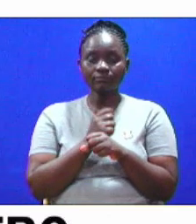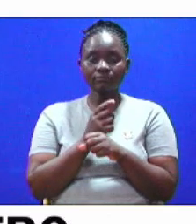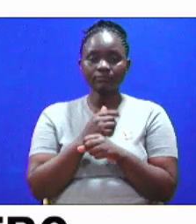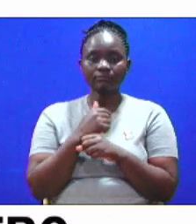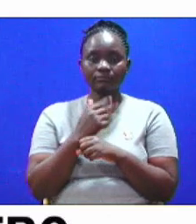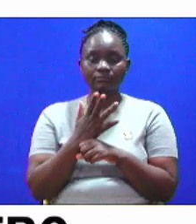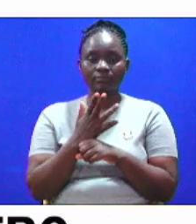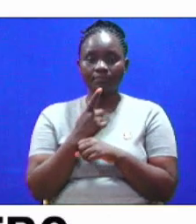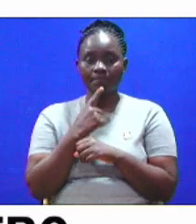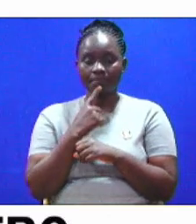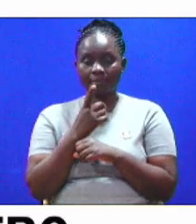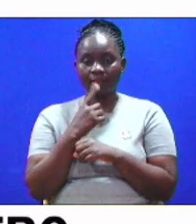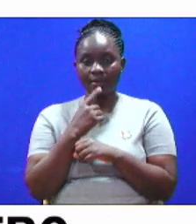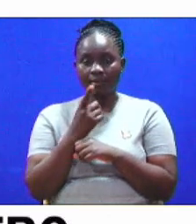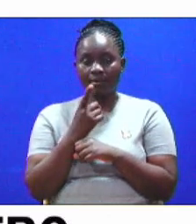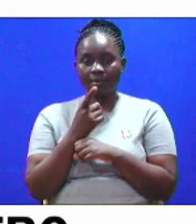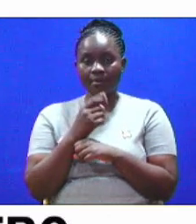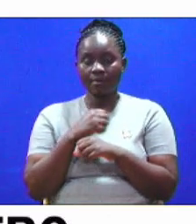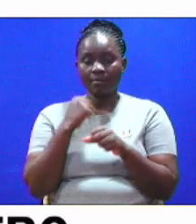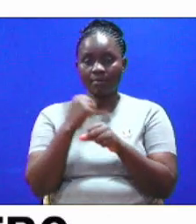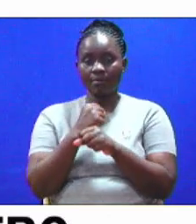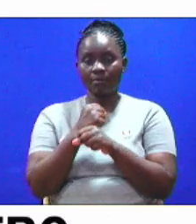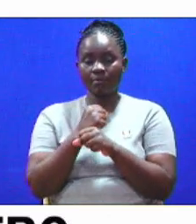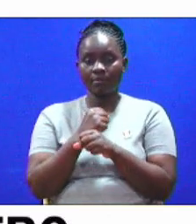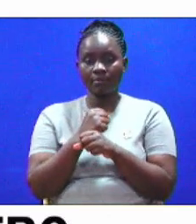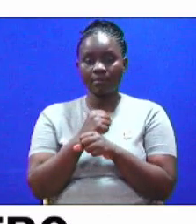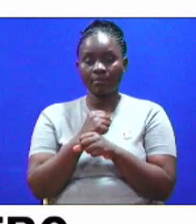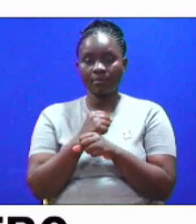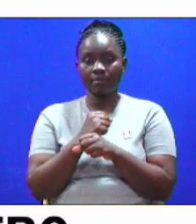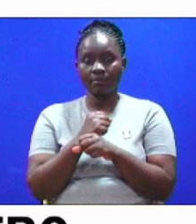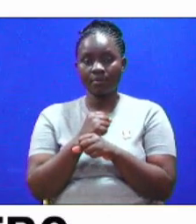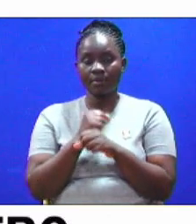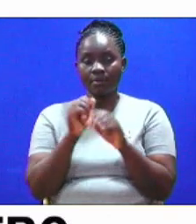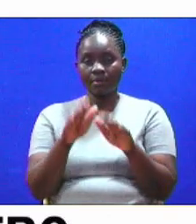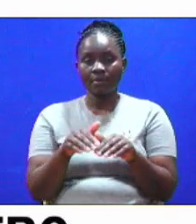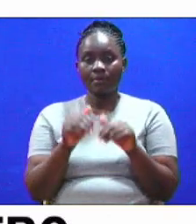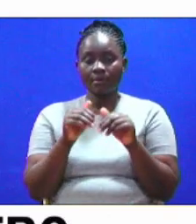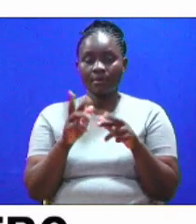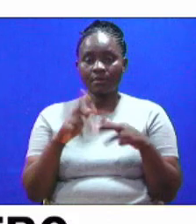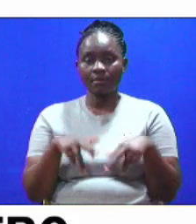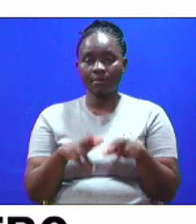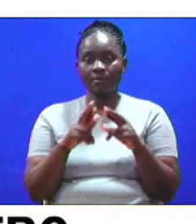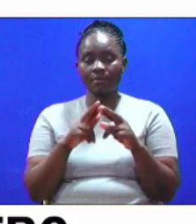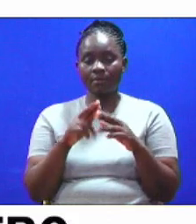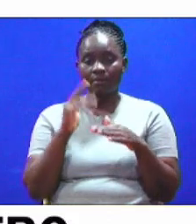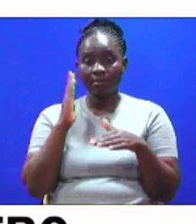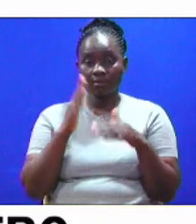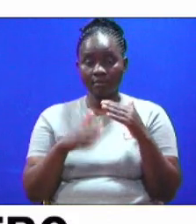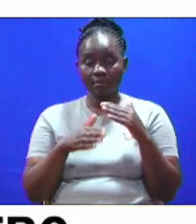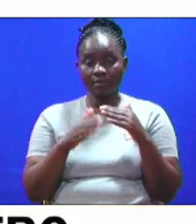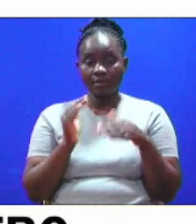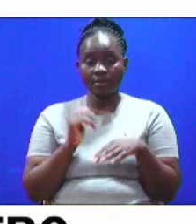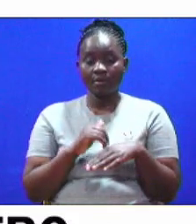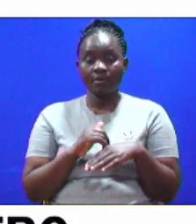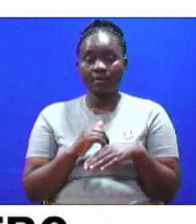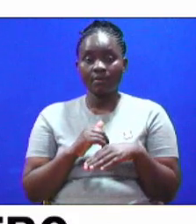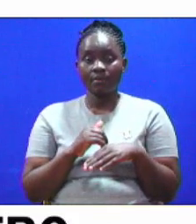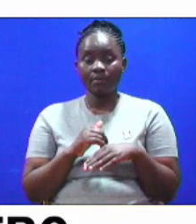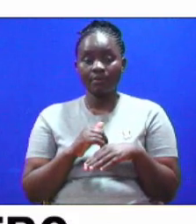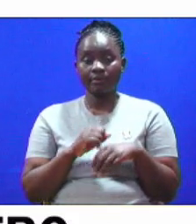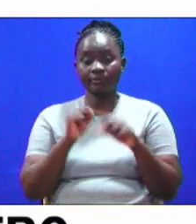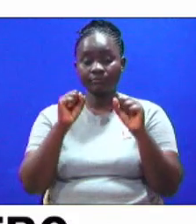bishari na wate bia mune gas ya korwa na wate baganye chipare chi ngo bachire completed soon as